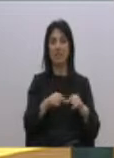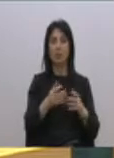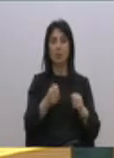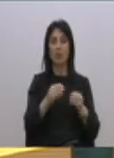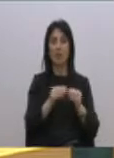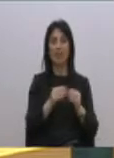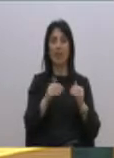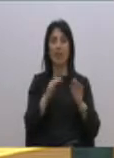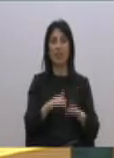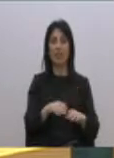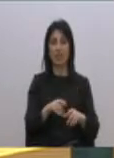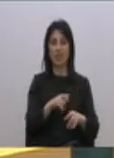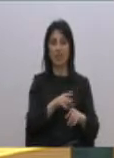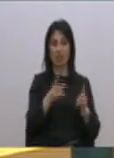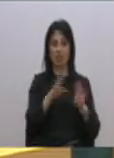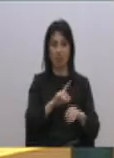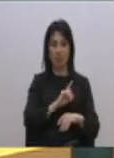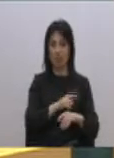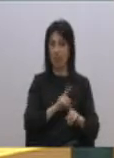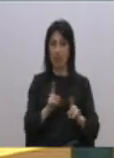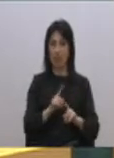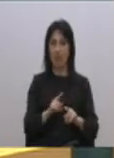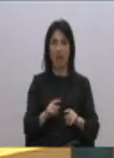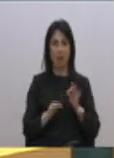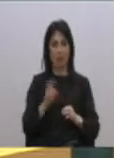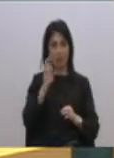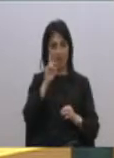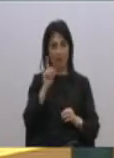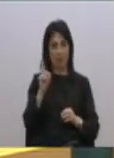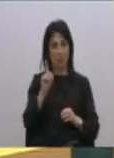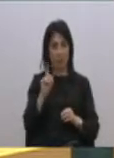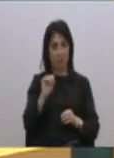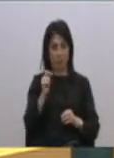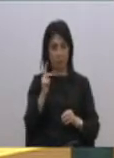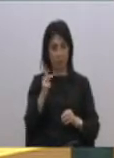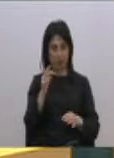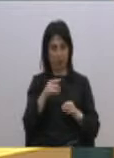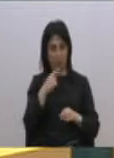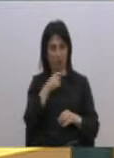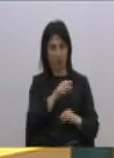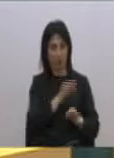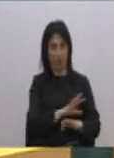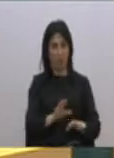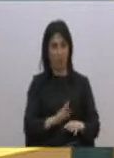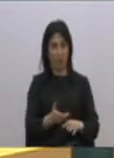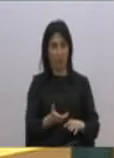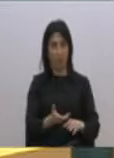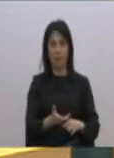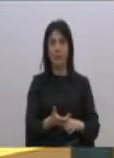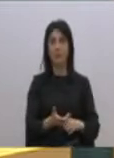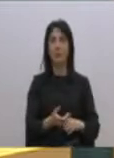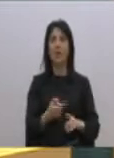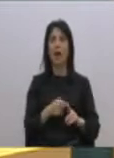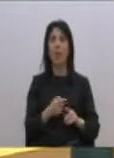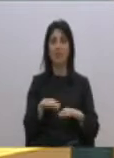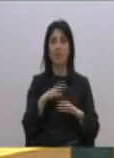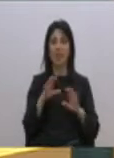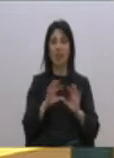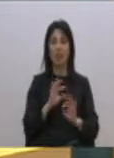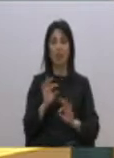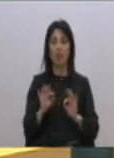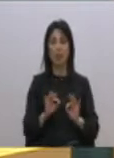იგივე გადაწყვეტილებას და ის რჩება ძალაში. Ეს არის უპატვით და არ შეიძლება, მაგრამ ამის